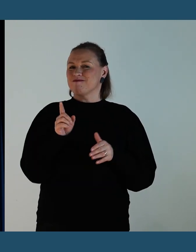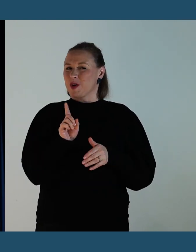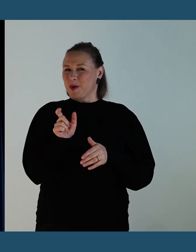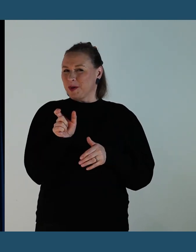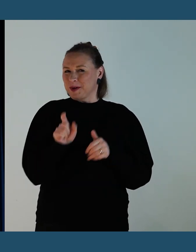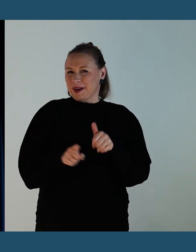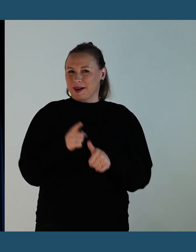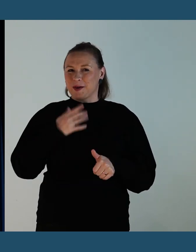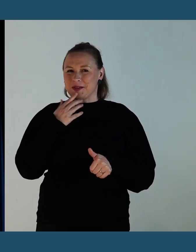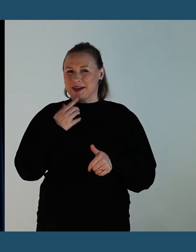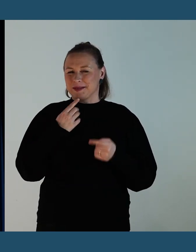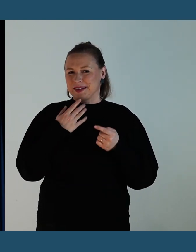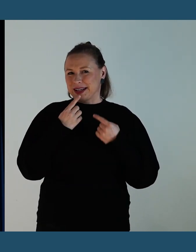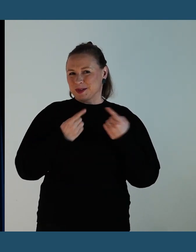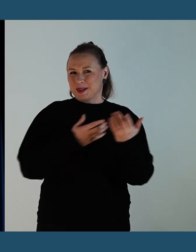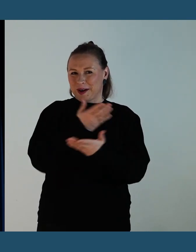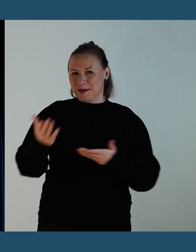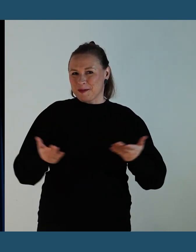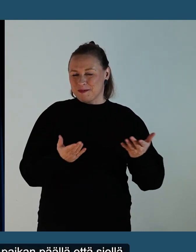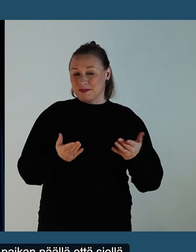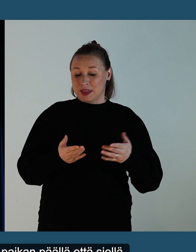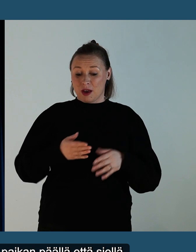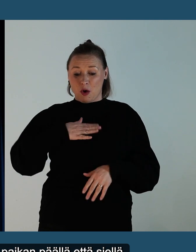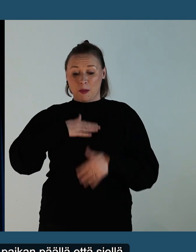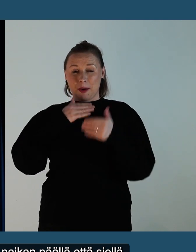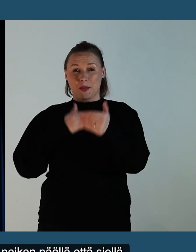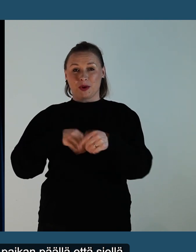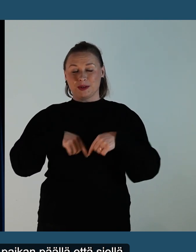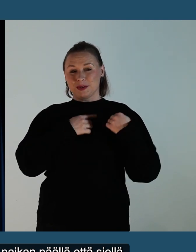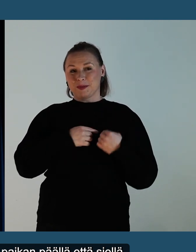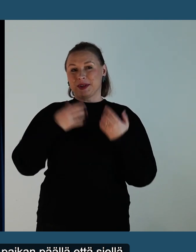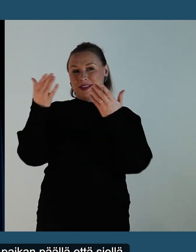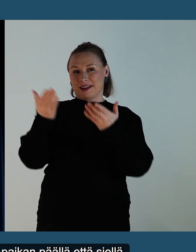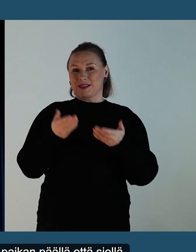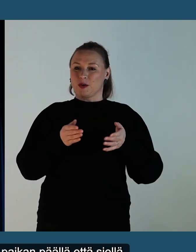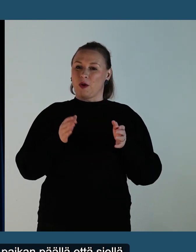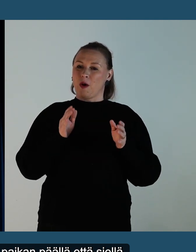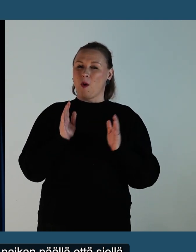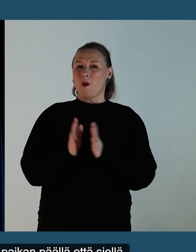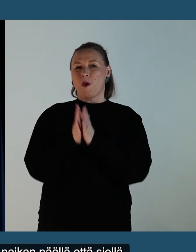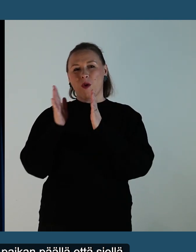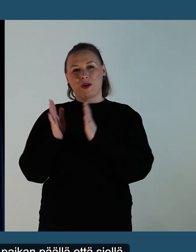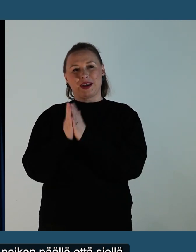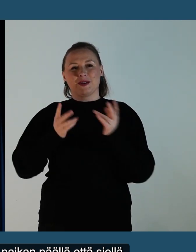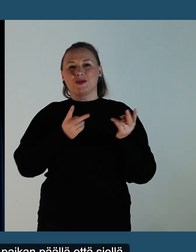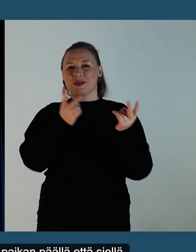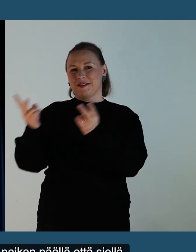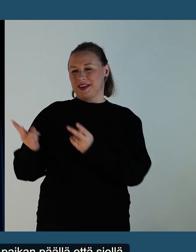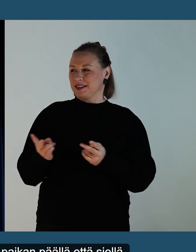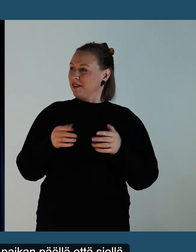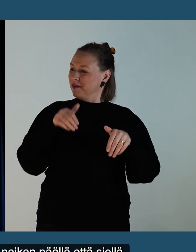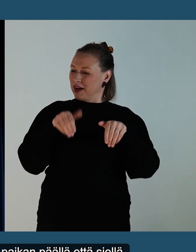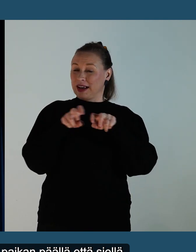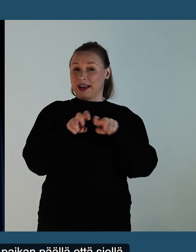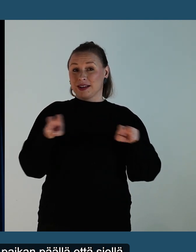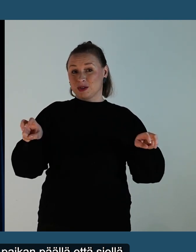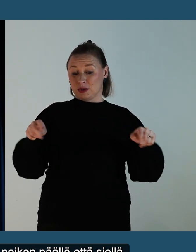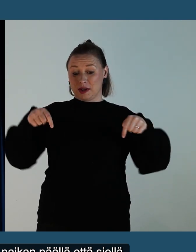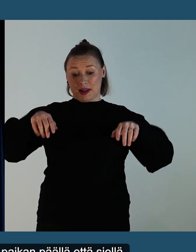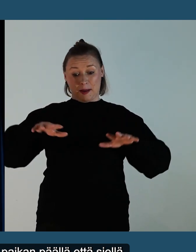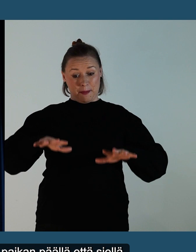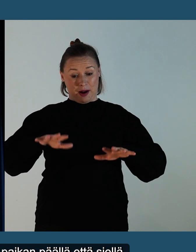Oikein sydämellisesti munkin puolesta tervetuloa tänne Oodi yhdenvertaisuudelle vaalikeskusteluun sekä täällä paikan päällä että myöskin